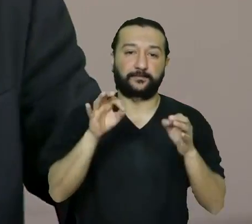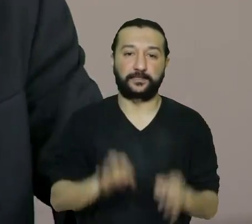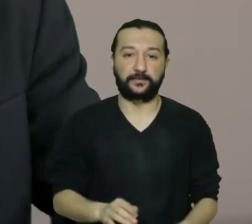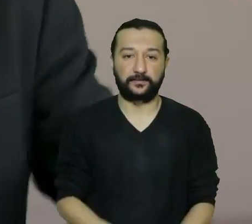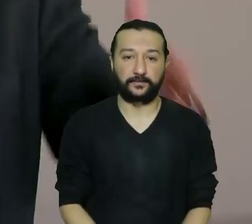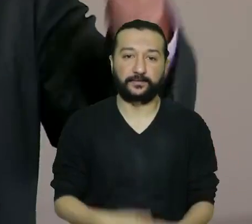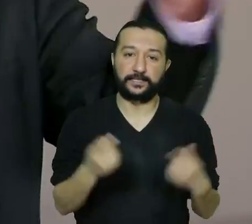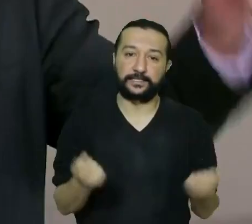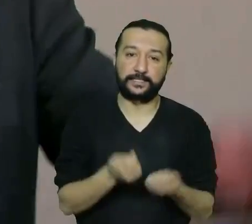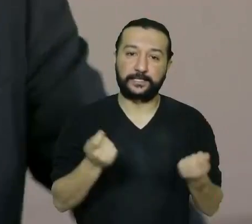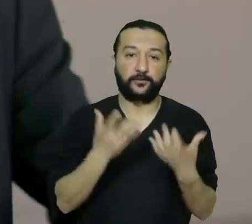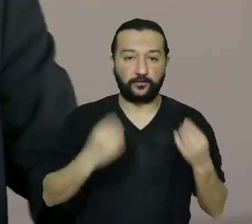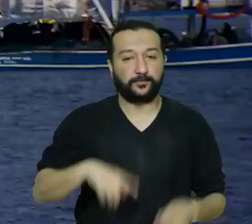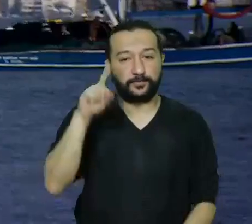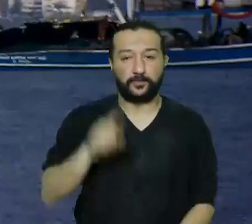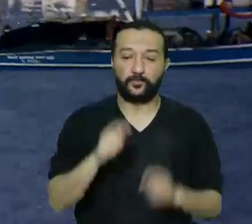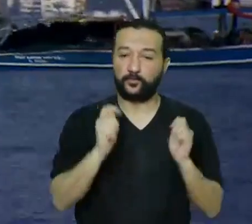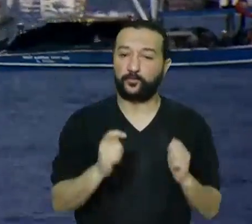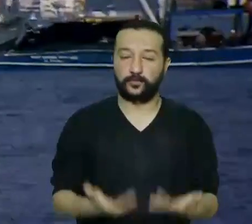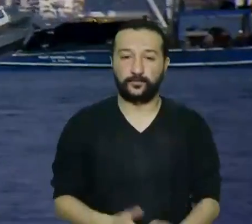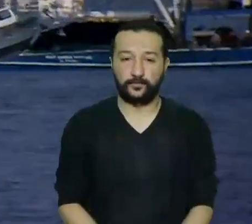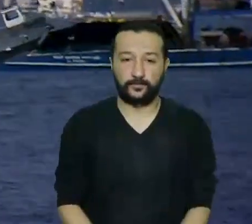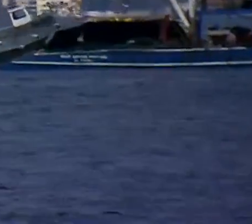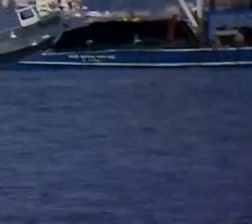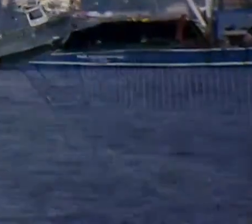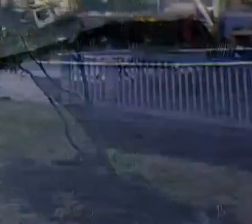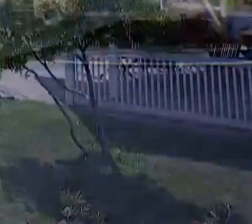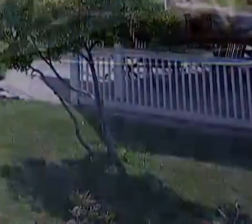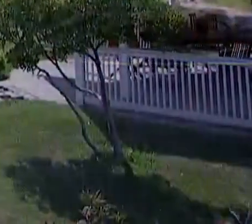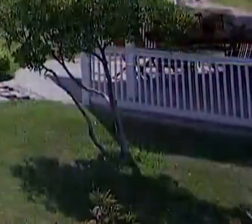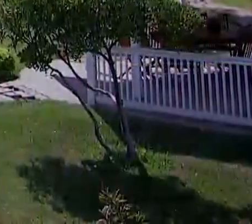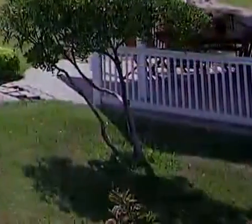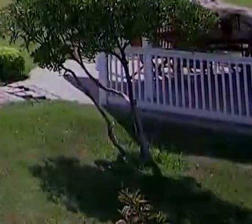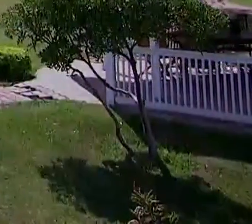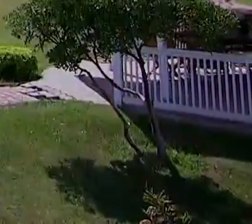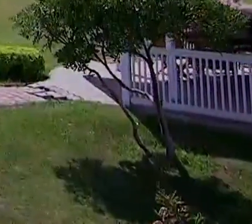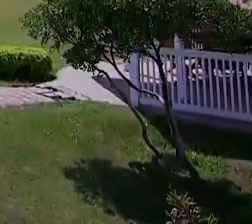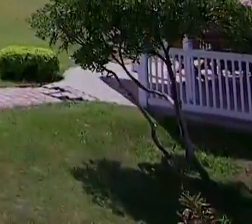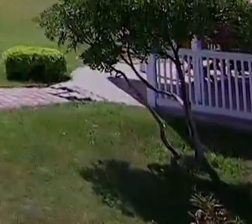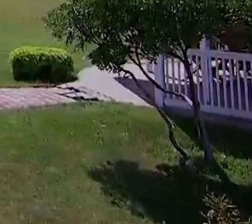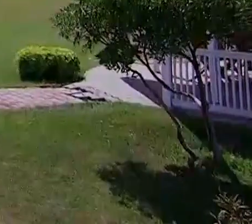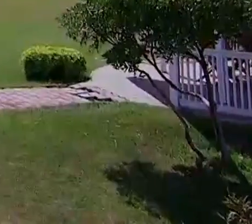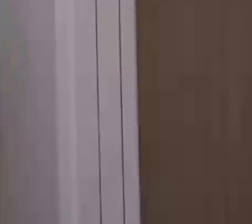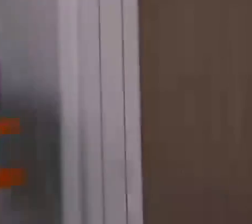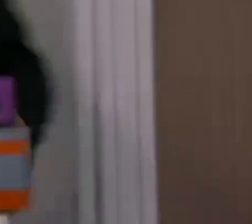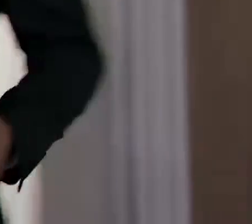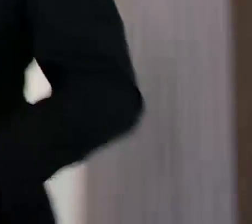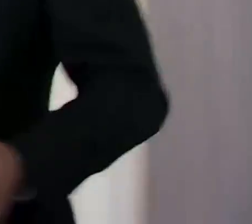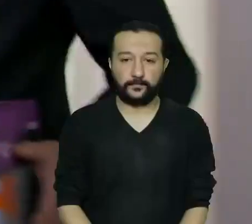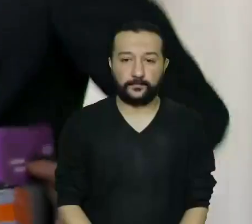başladı. Çalış, çalışabilirsen artık. Boğaz'da ardında martılarla büyük bir balıkçı teknesi. Villanın